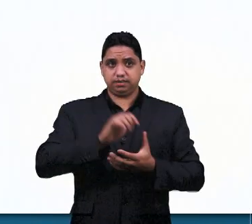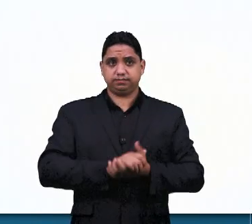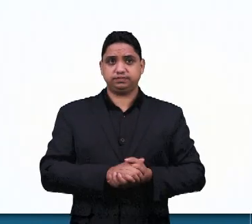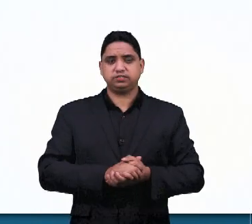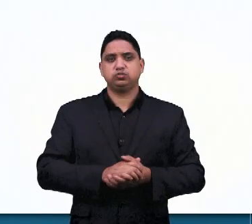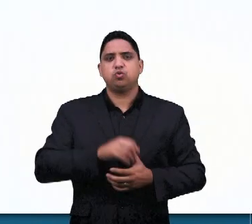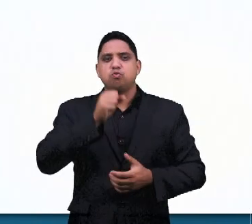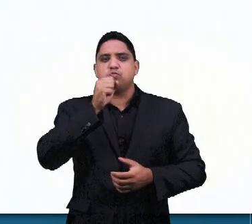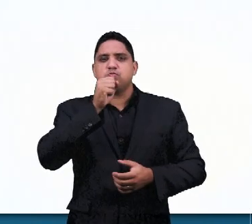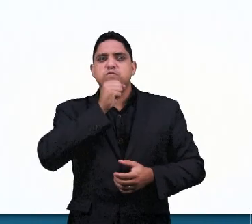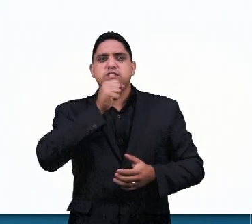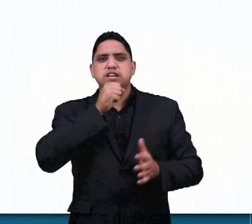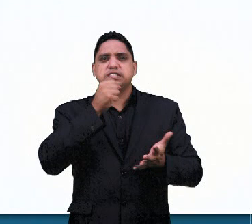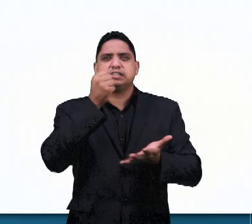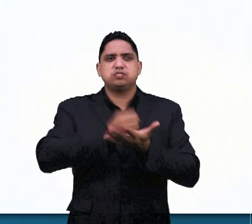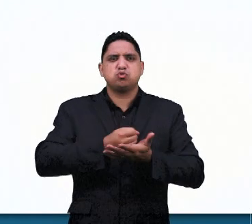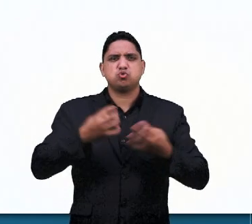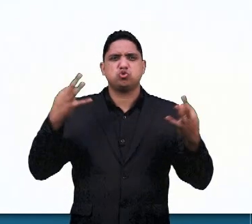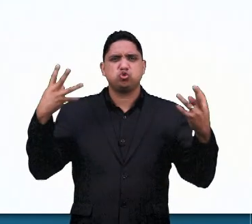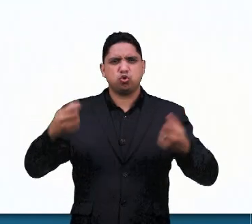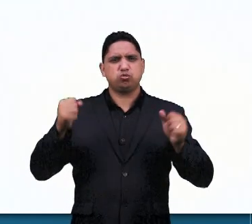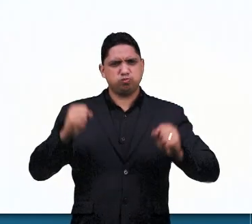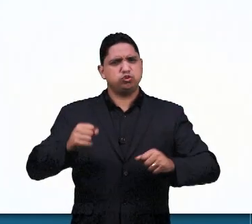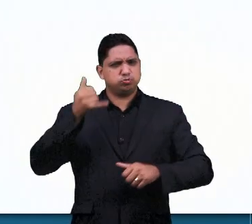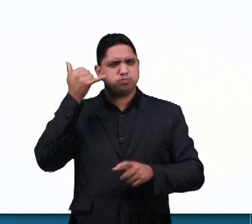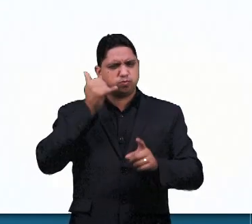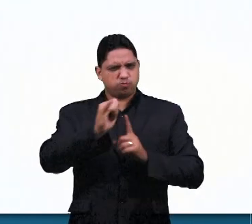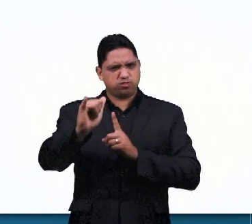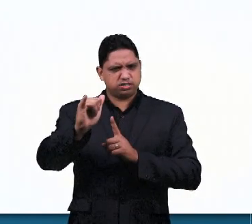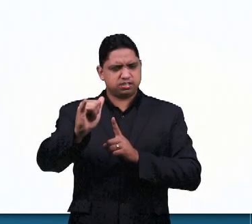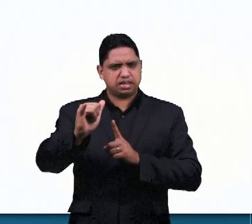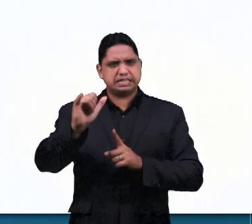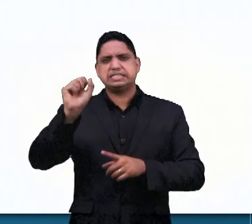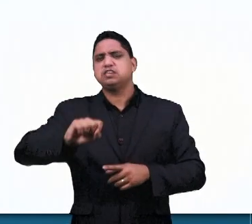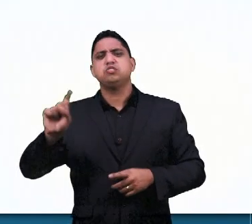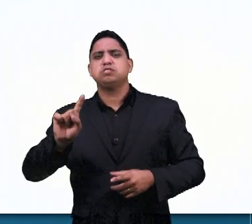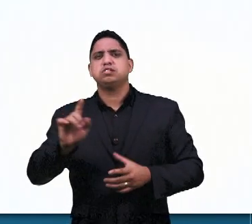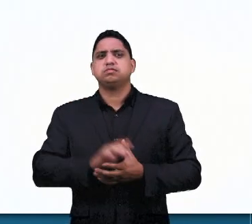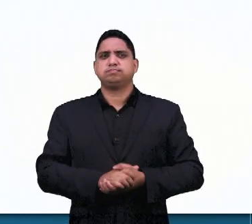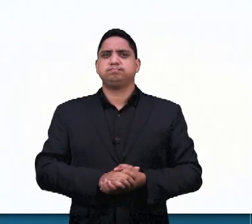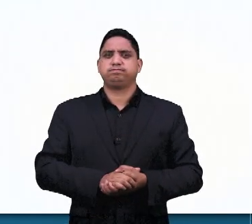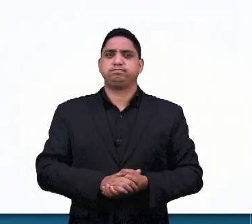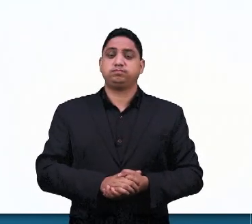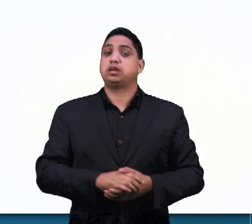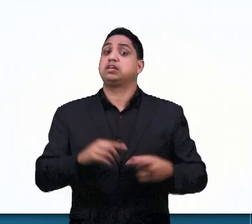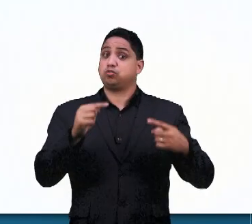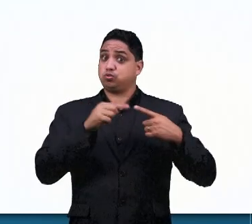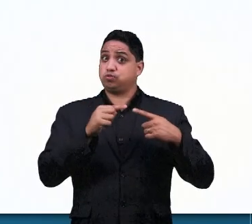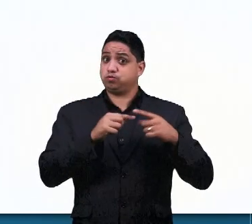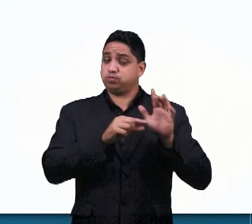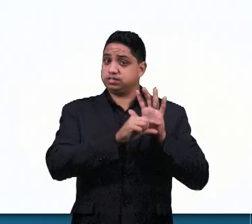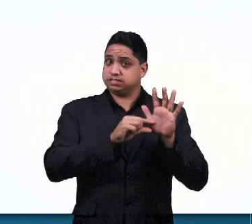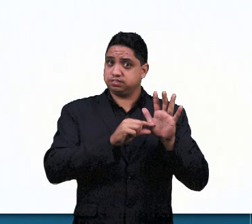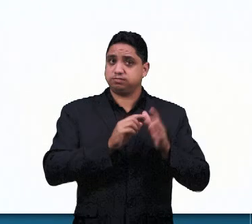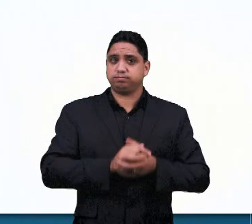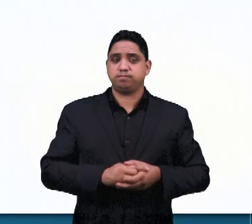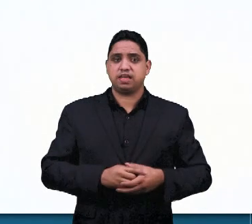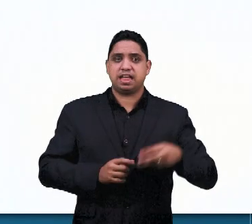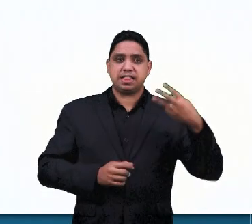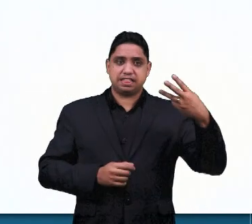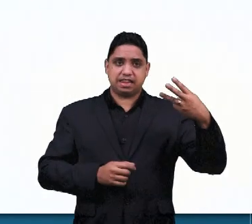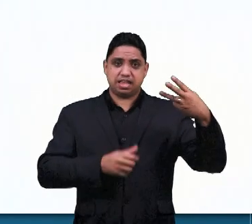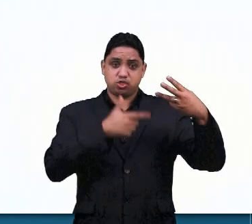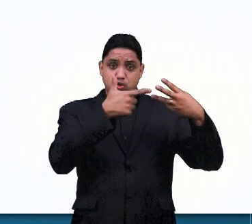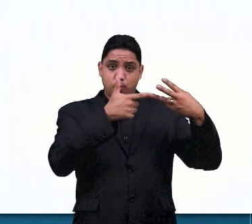Testament, tous pouvaient prophétiser, oui ou non? Répondez avec un des textes bibliques.